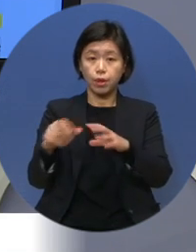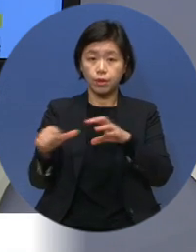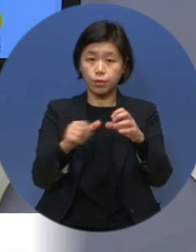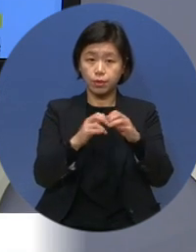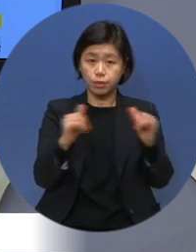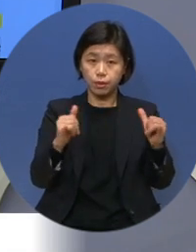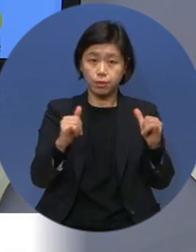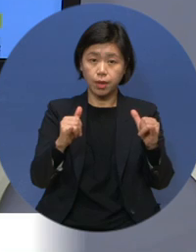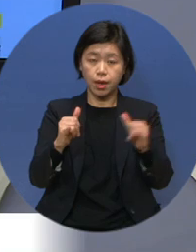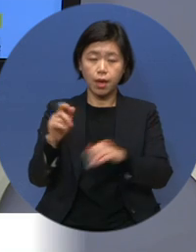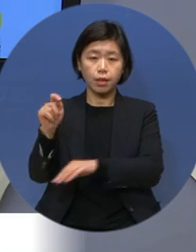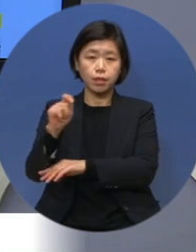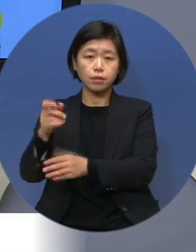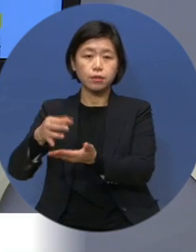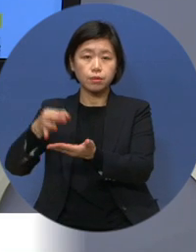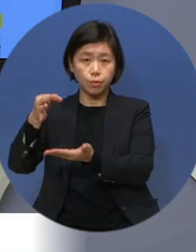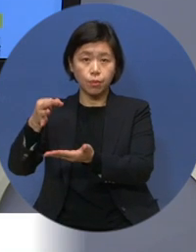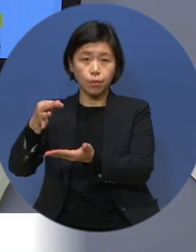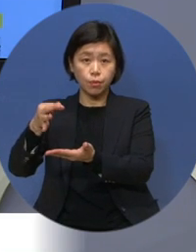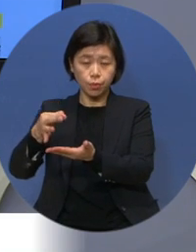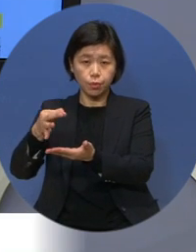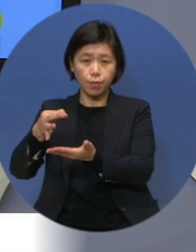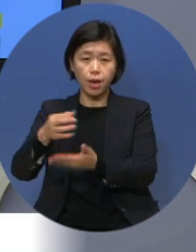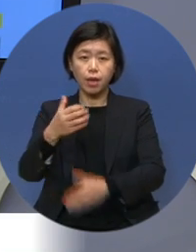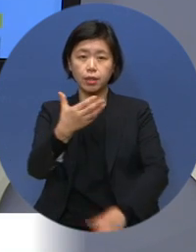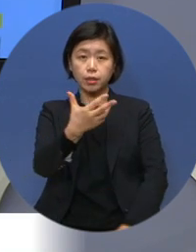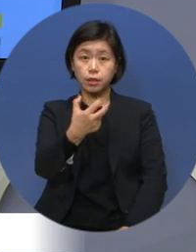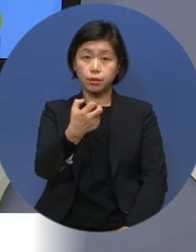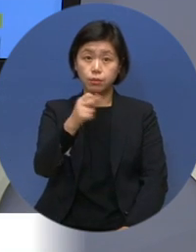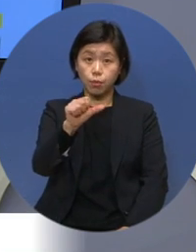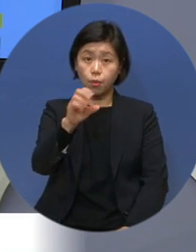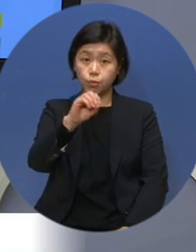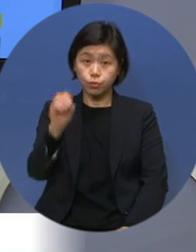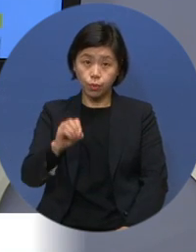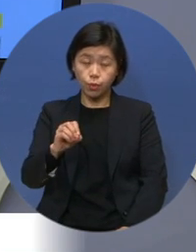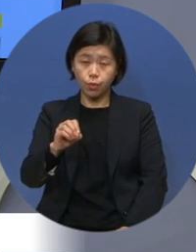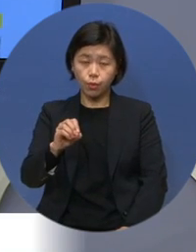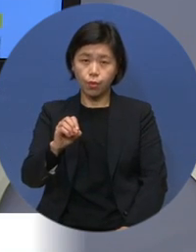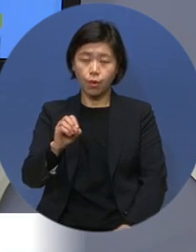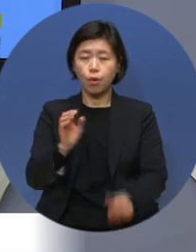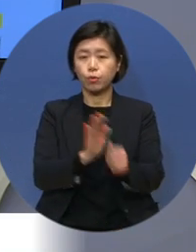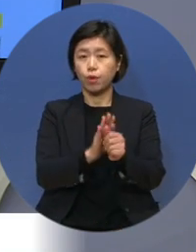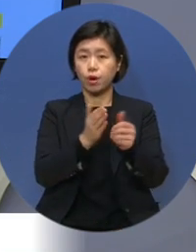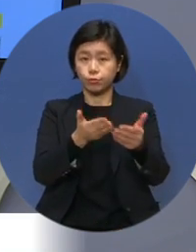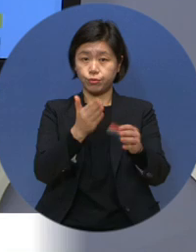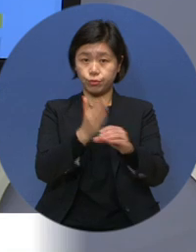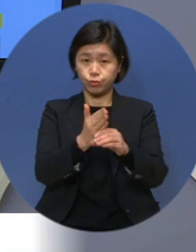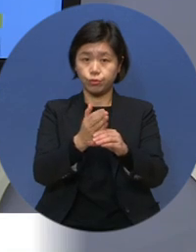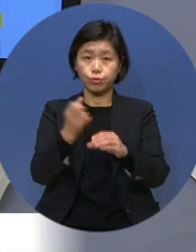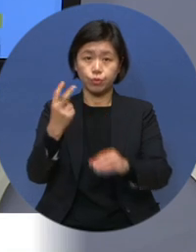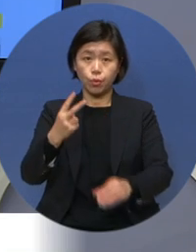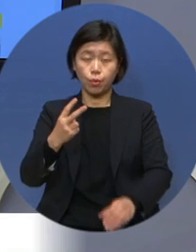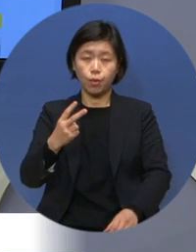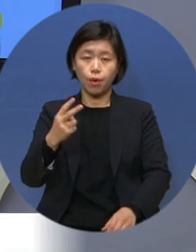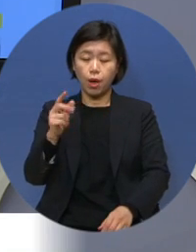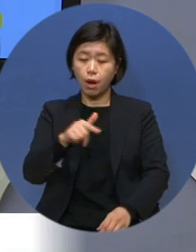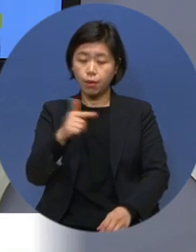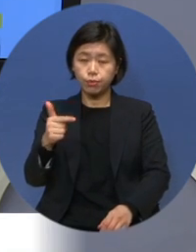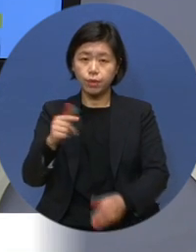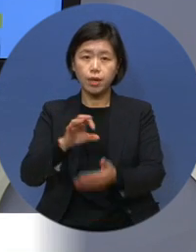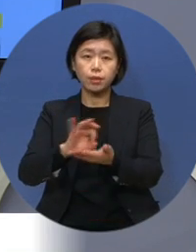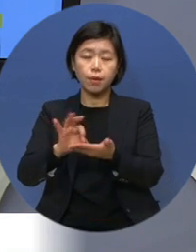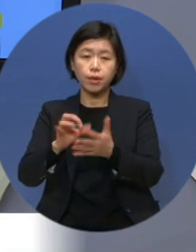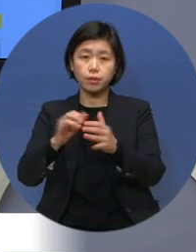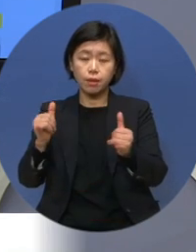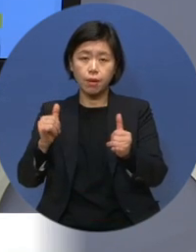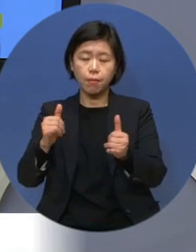지원하는데요 이용자는 1일 1000여명 수준입니다 바우처 택시이용 대상자는 장애 정도가